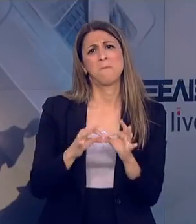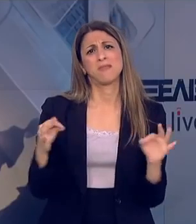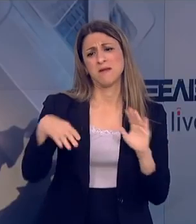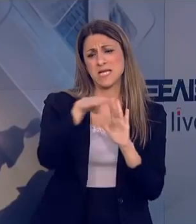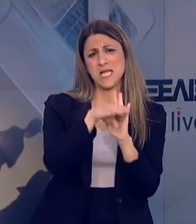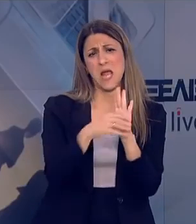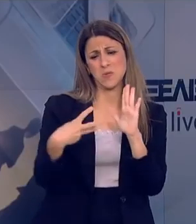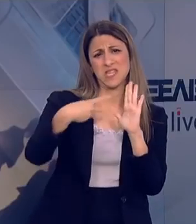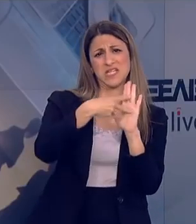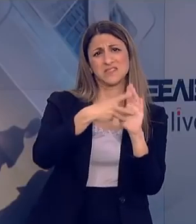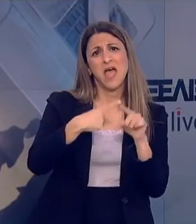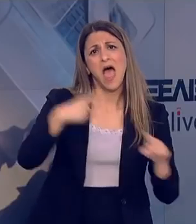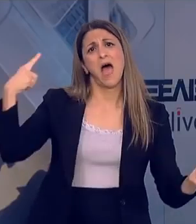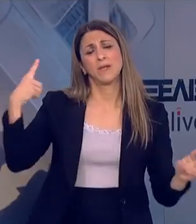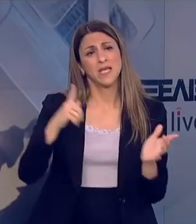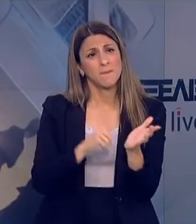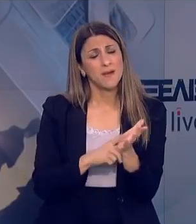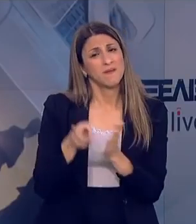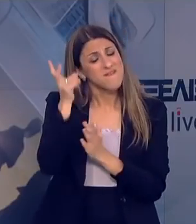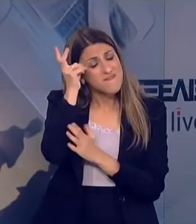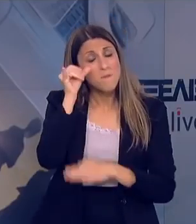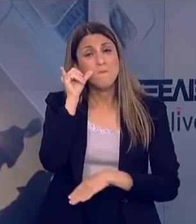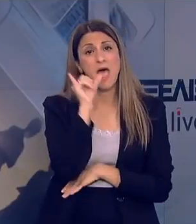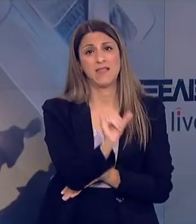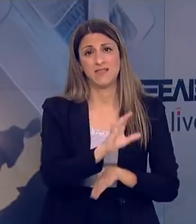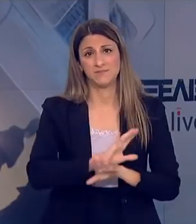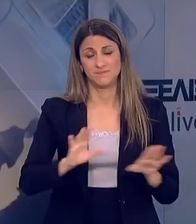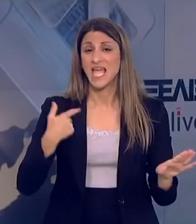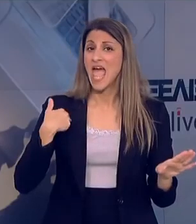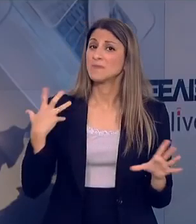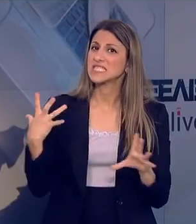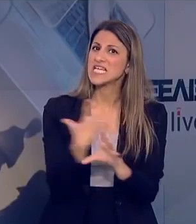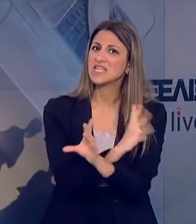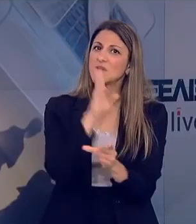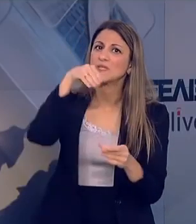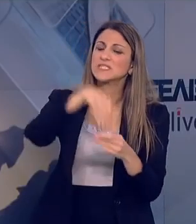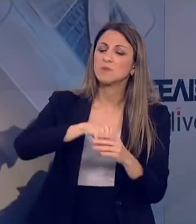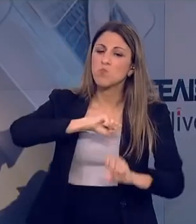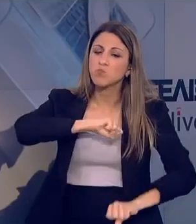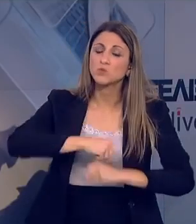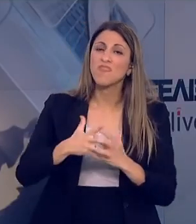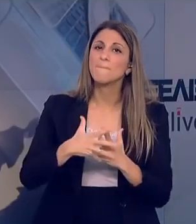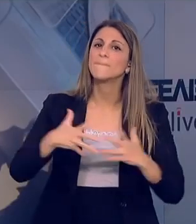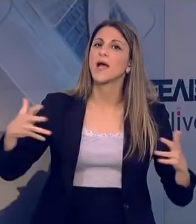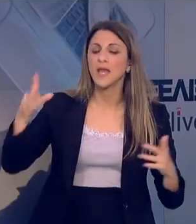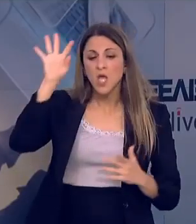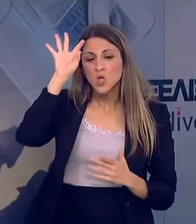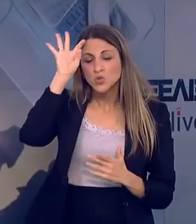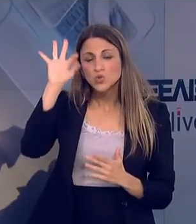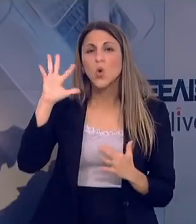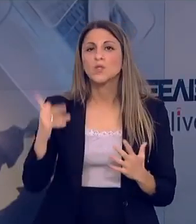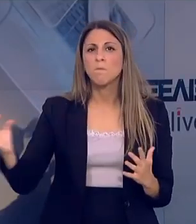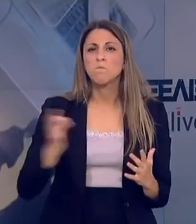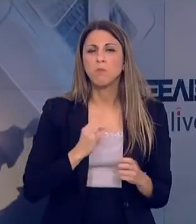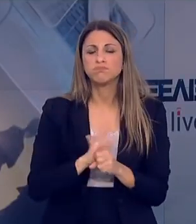πόσο ευγνώμονες πρέπει να συνεχίσουμε να είμαστε ο ένας προς τον άλλον, γιατί συμμετείχαμε και συμμετέχουμε στην έως τώρα προσπάθεια για μια ηπιότερη και